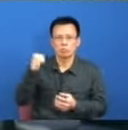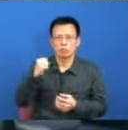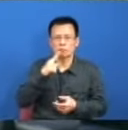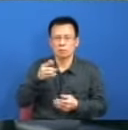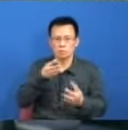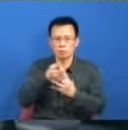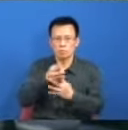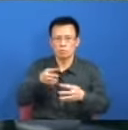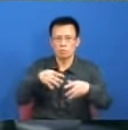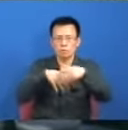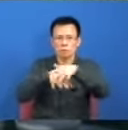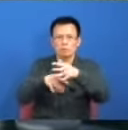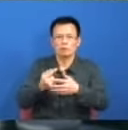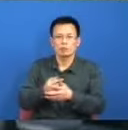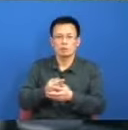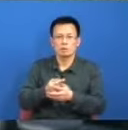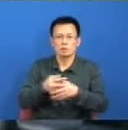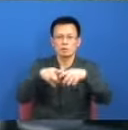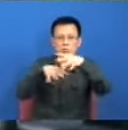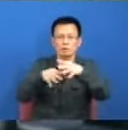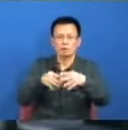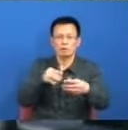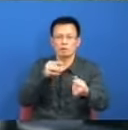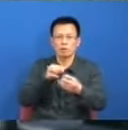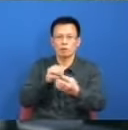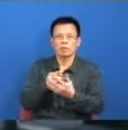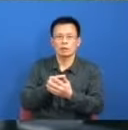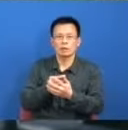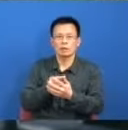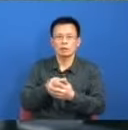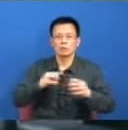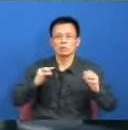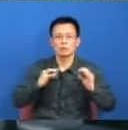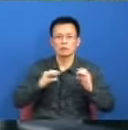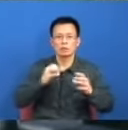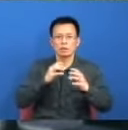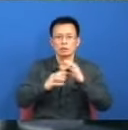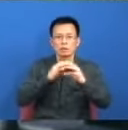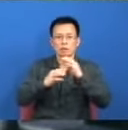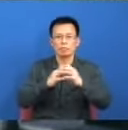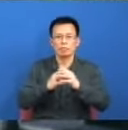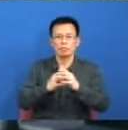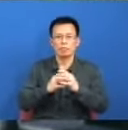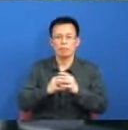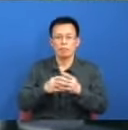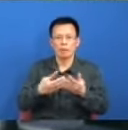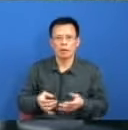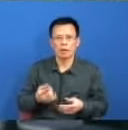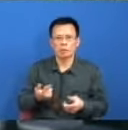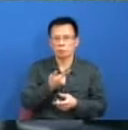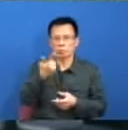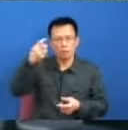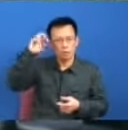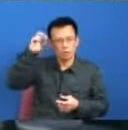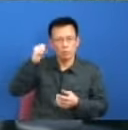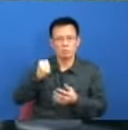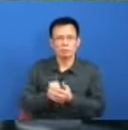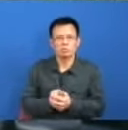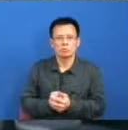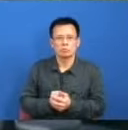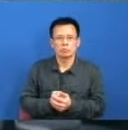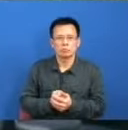同示威人士嘅對話，或者係私下溝通呢？我覺得呢啲嚟講，其實都可以多啲考慮，而唔需要